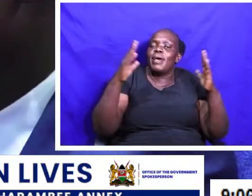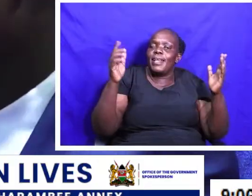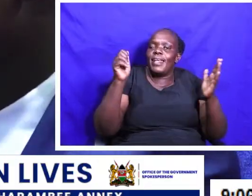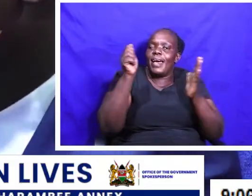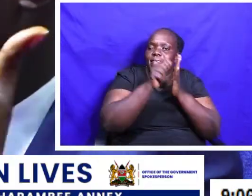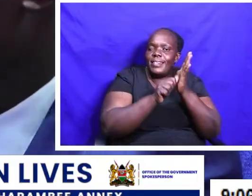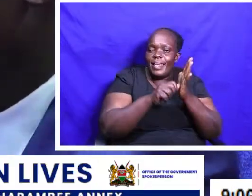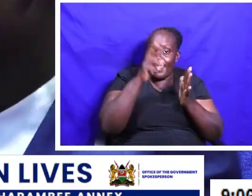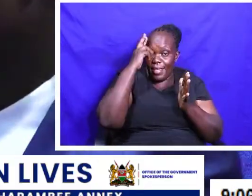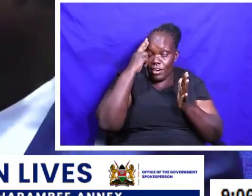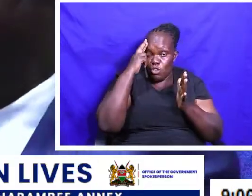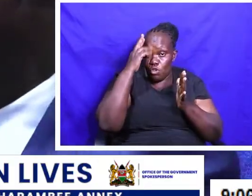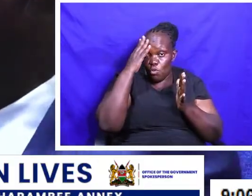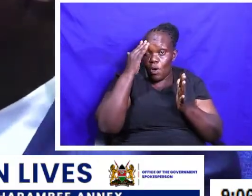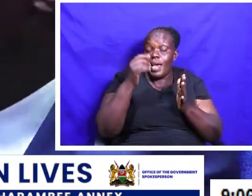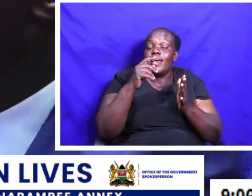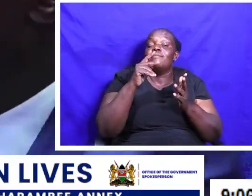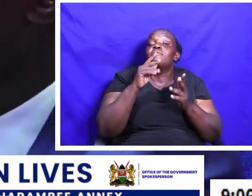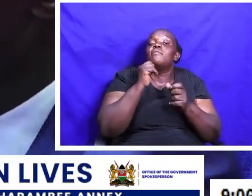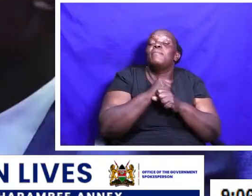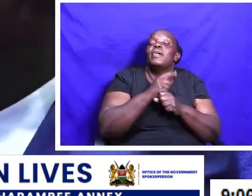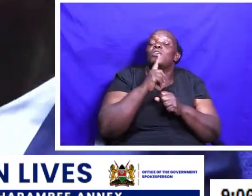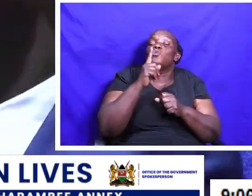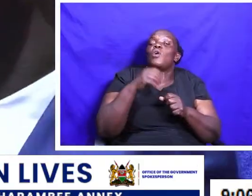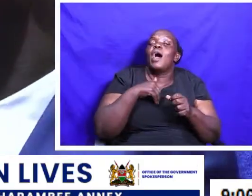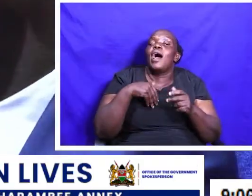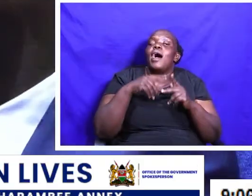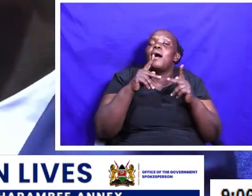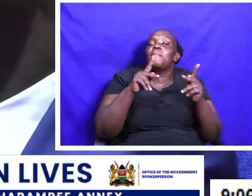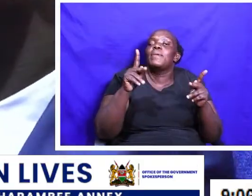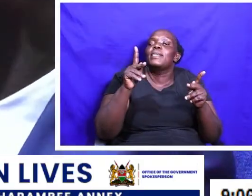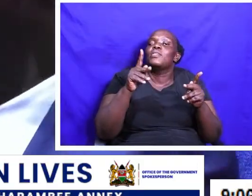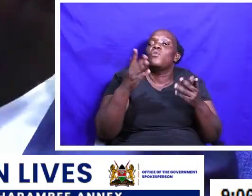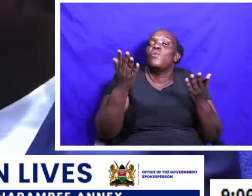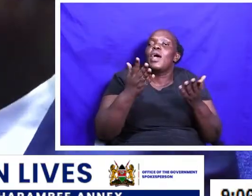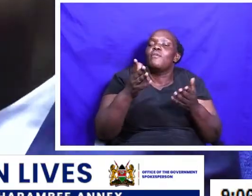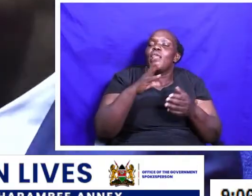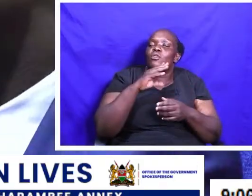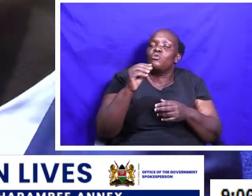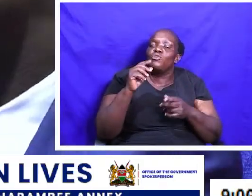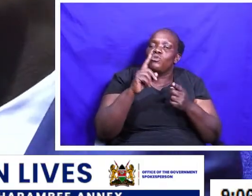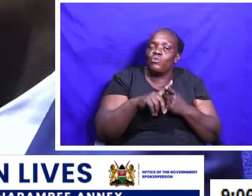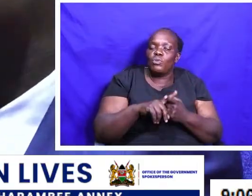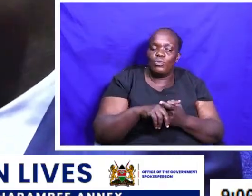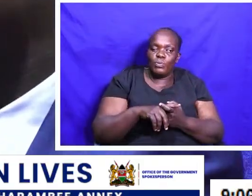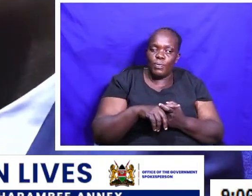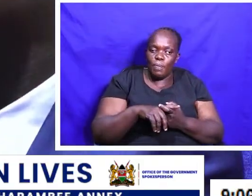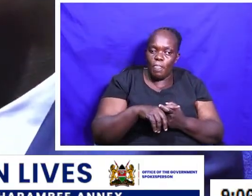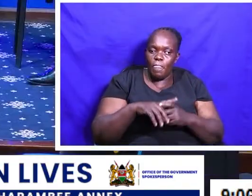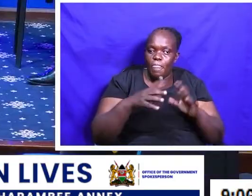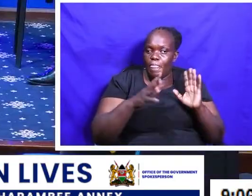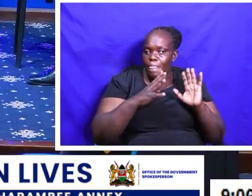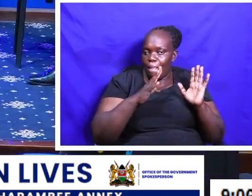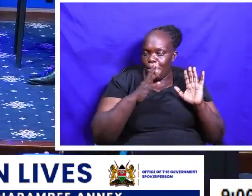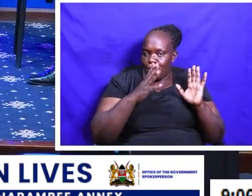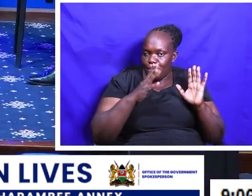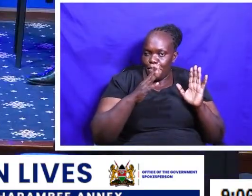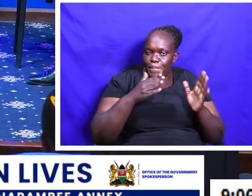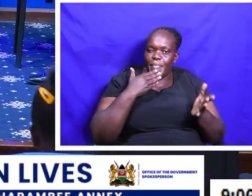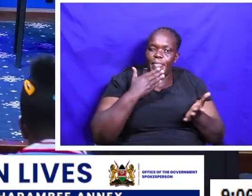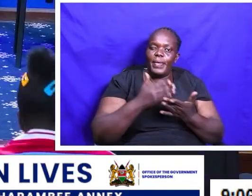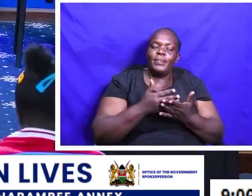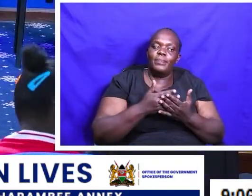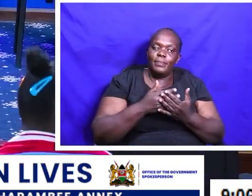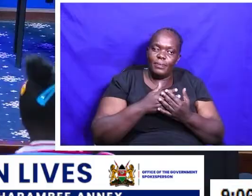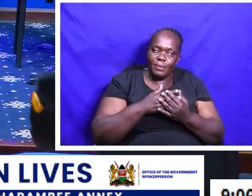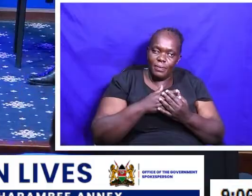main agenda, the reason why tunaambia vijana wetu hakikisha kwamba kuna amani mahali popote ambapo wanafanyia kazi yao. Ndio. Asante sana.